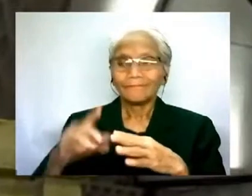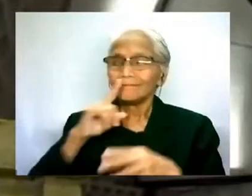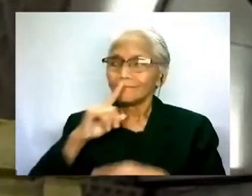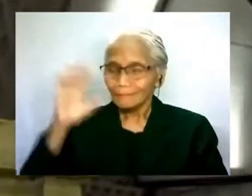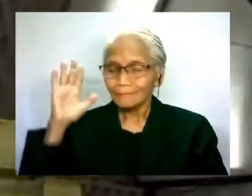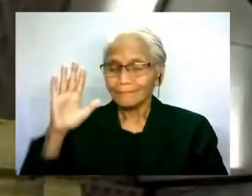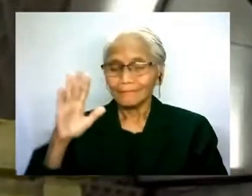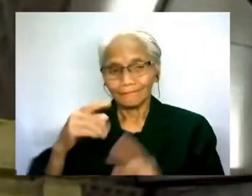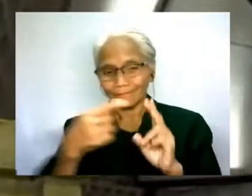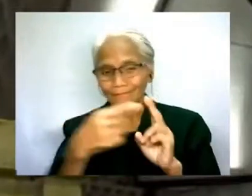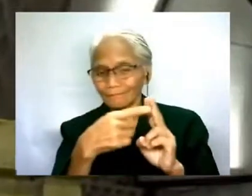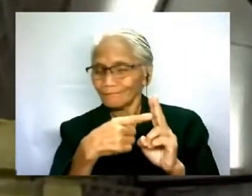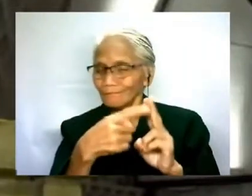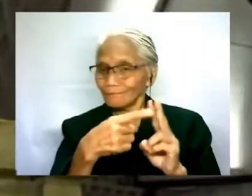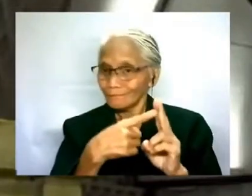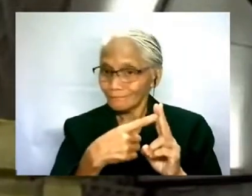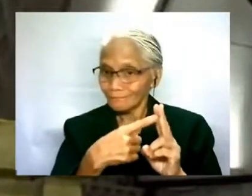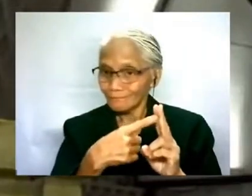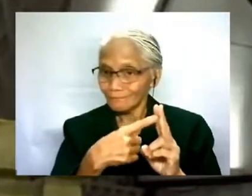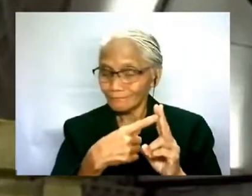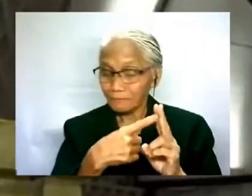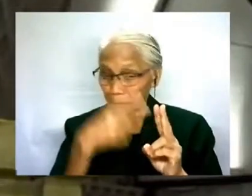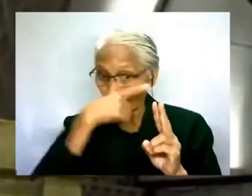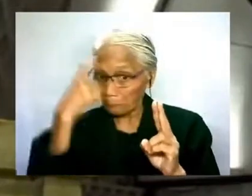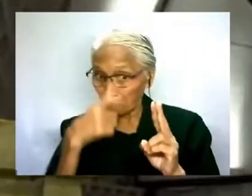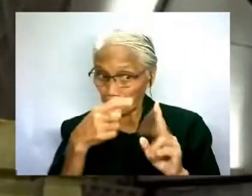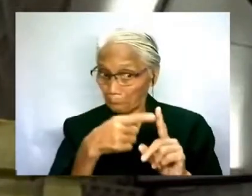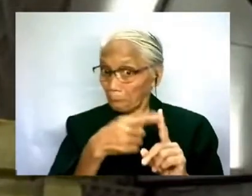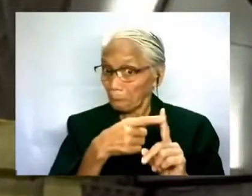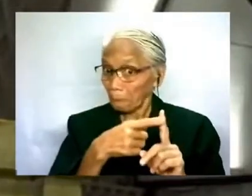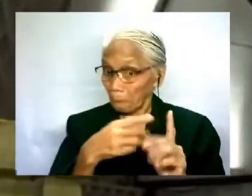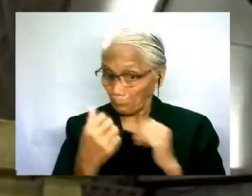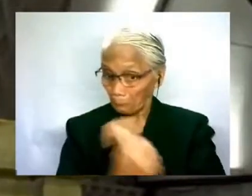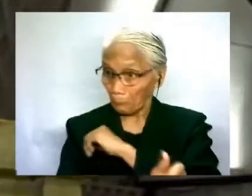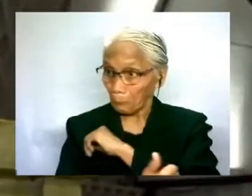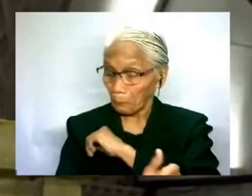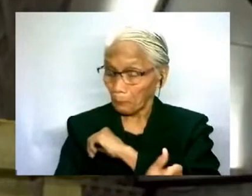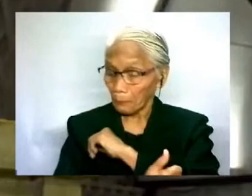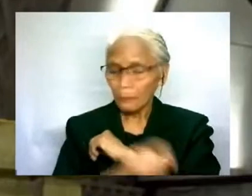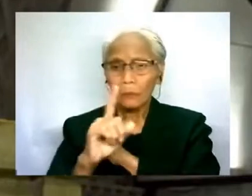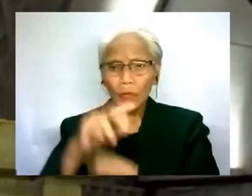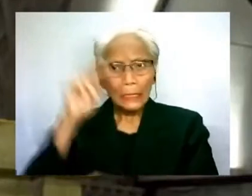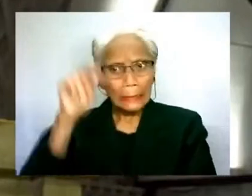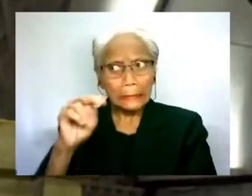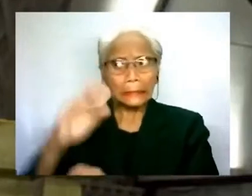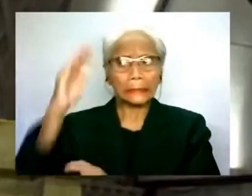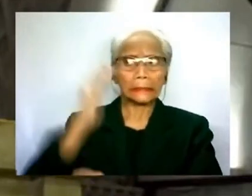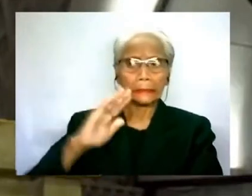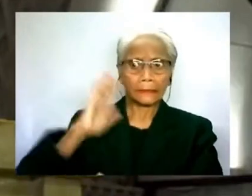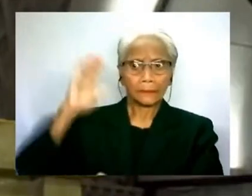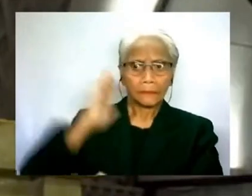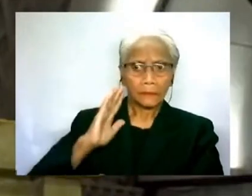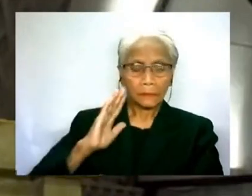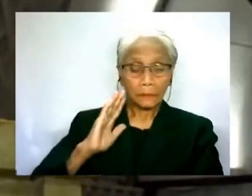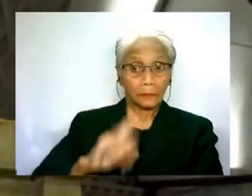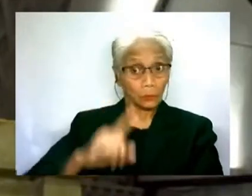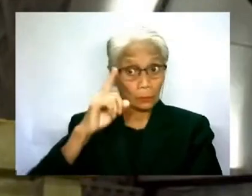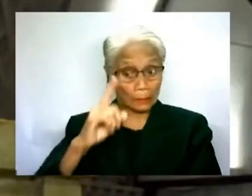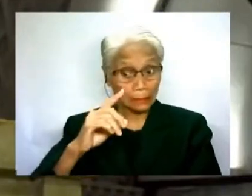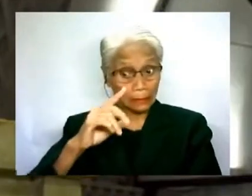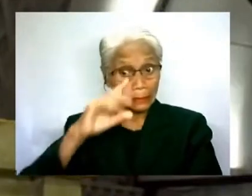si Abraham, ang kailangan niya nung panahon na yon ay isang anak.